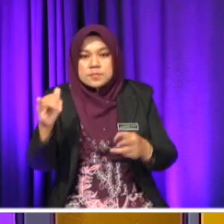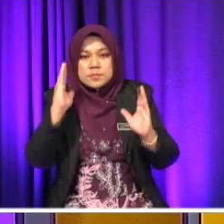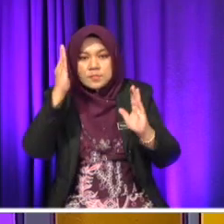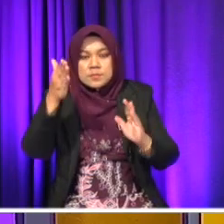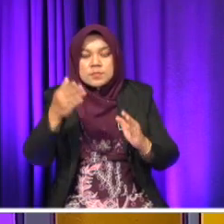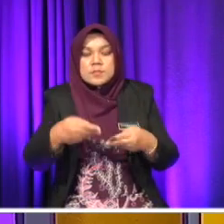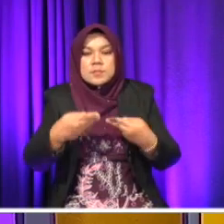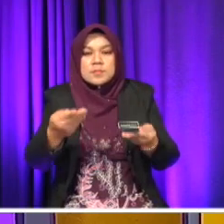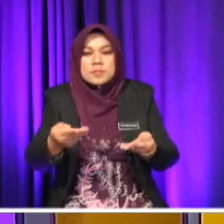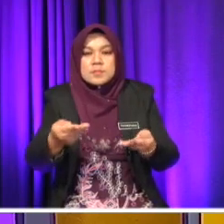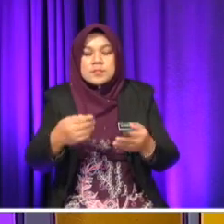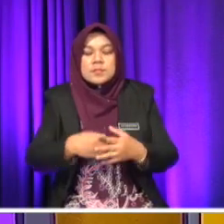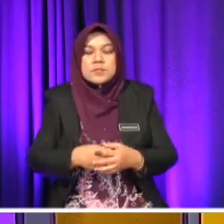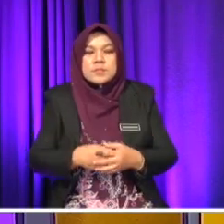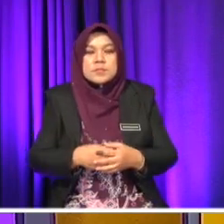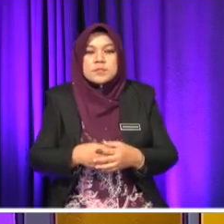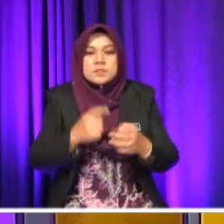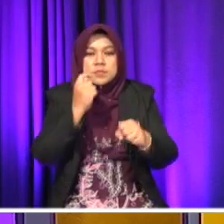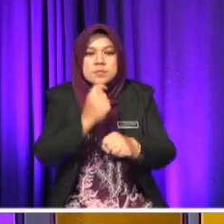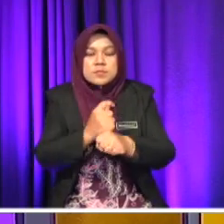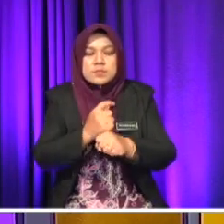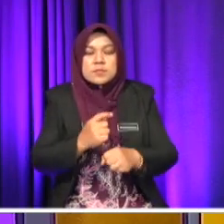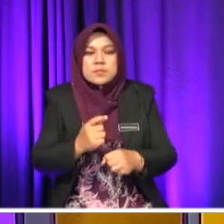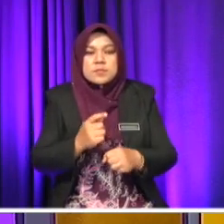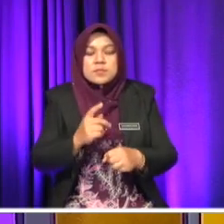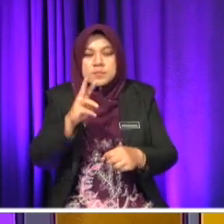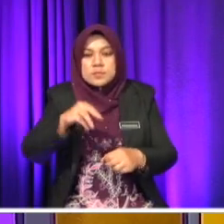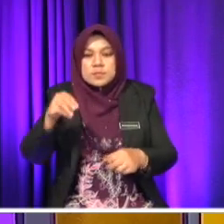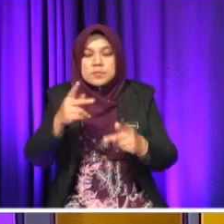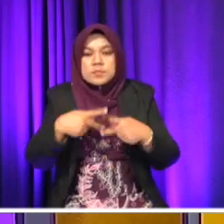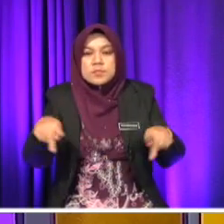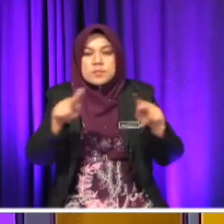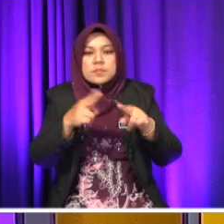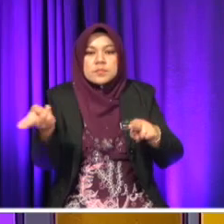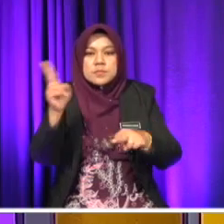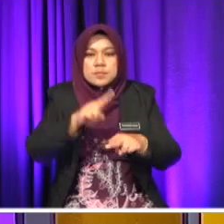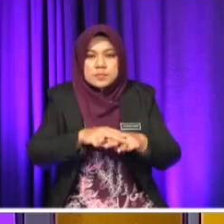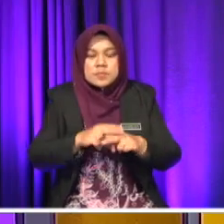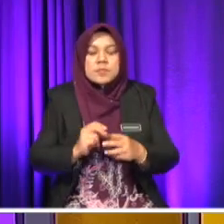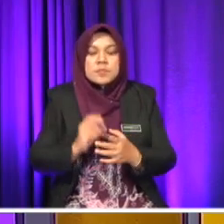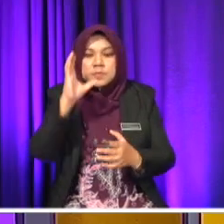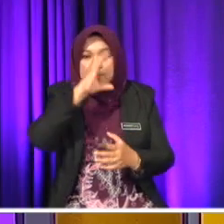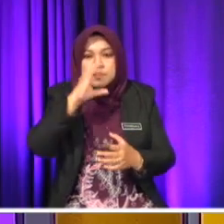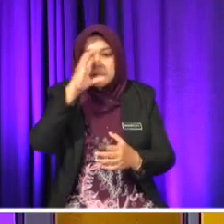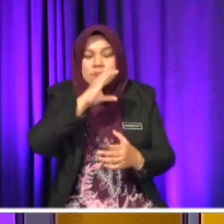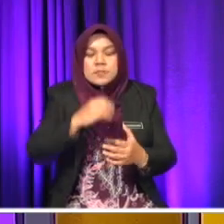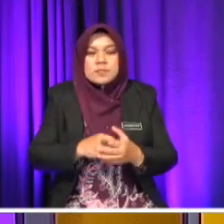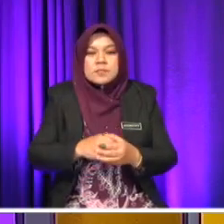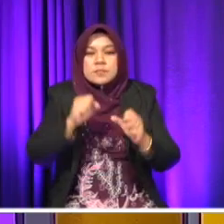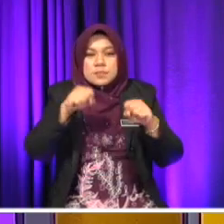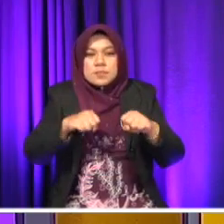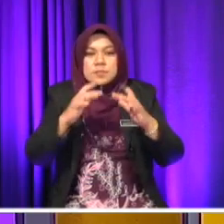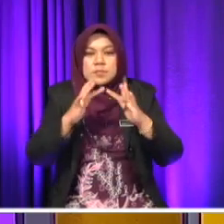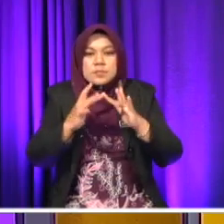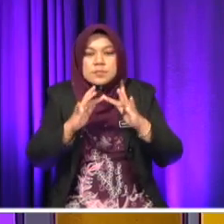pengukuhan ataupun pengayaan mereka perlu tambah lagi bacaan luas permukaan boleh guna capaian internet